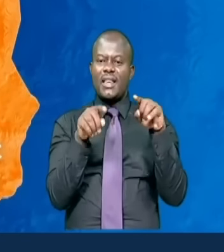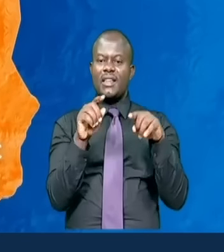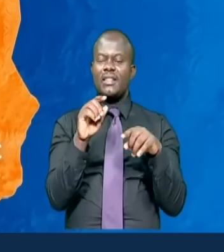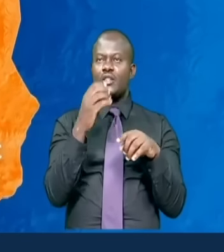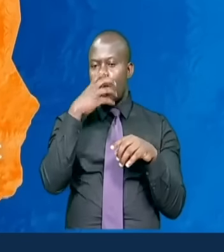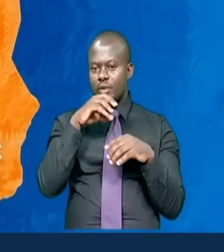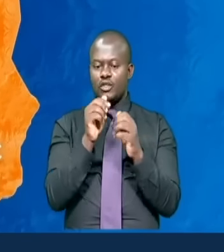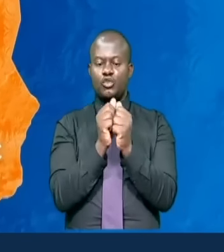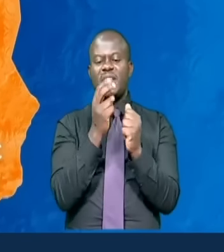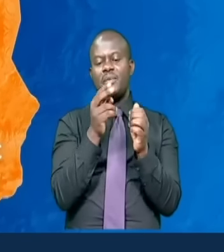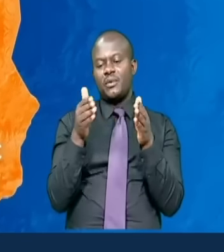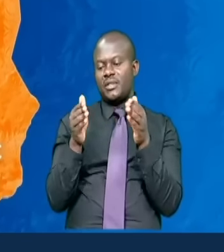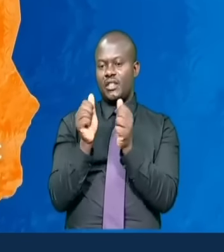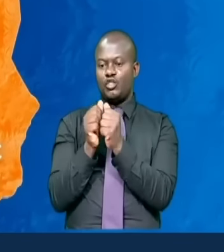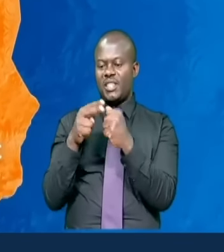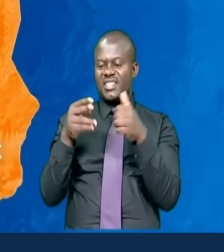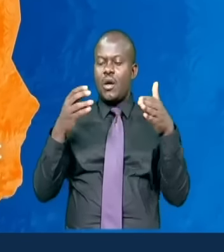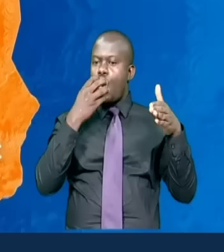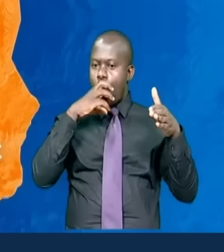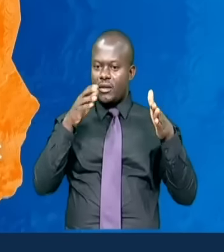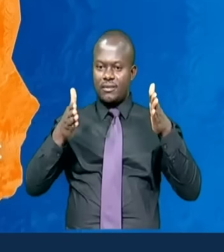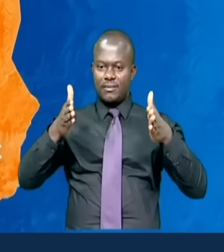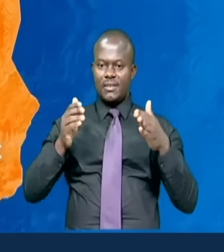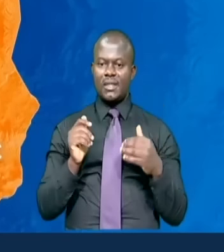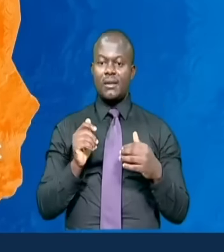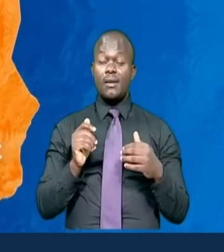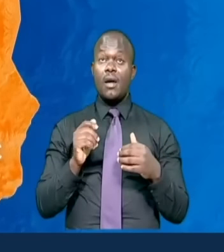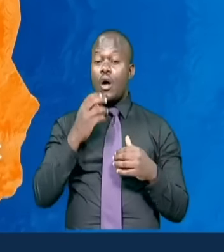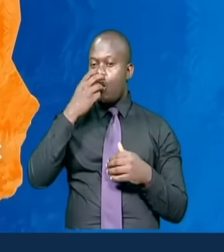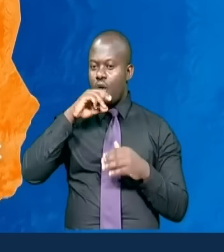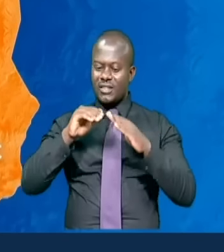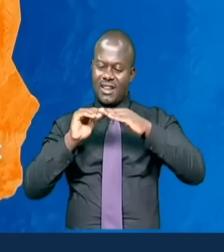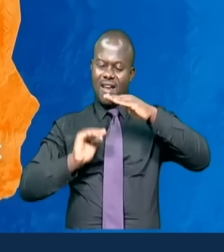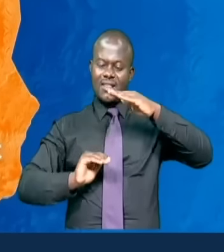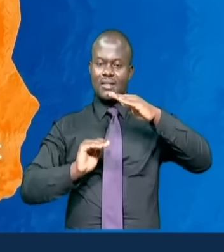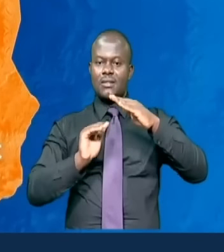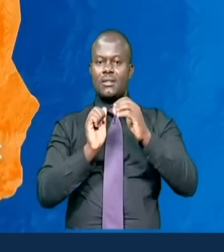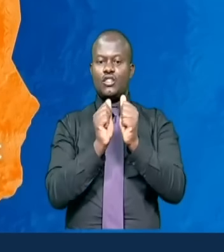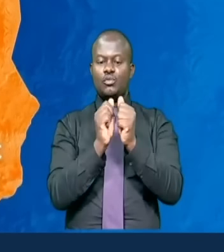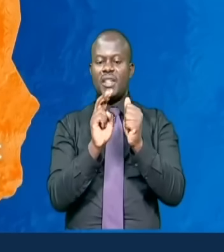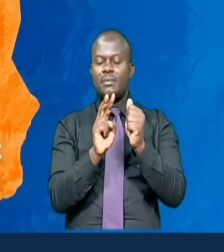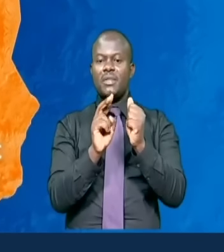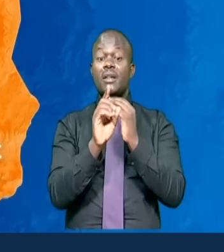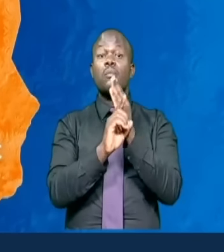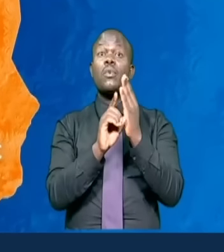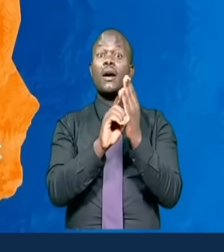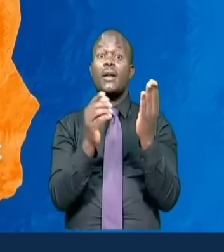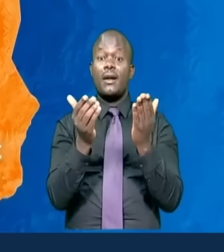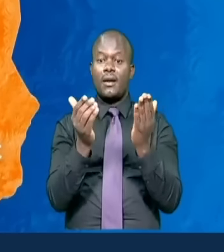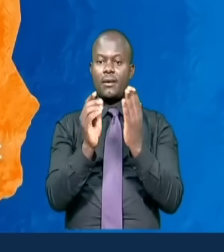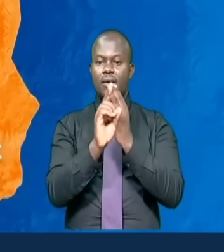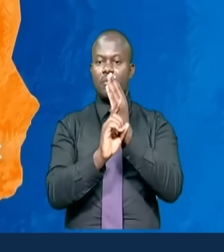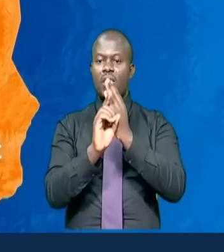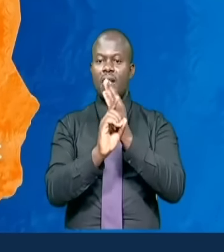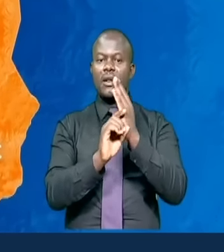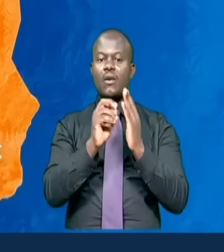degrés Celsius 17 igipimo cy'ubushyuhe cyo hasi cya degrés Celsius 12 giteganyijwe kuzaboneka